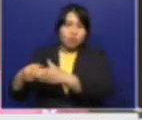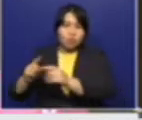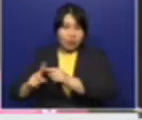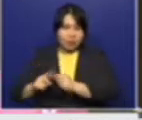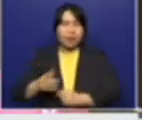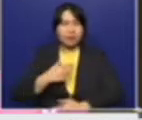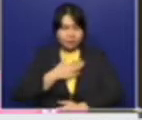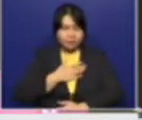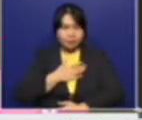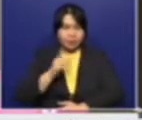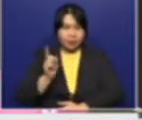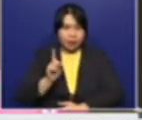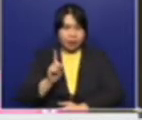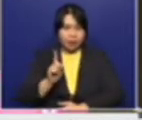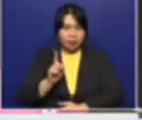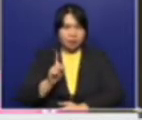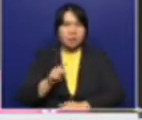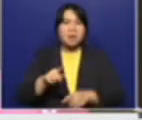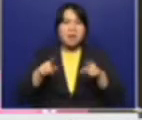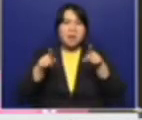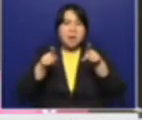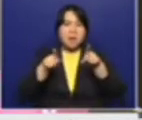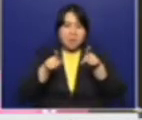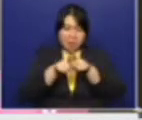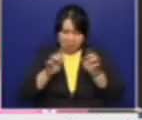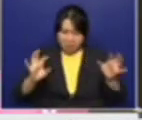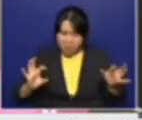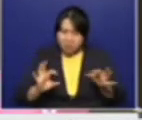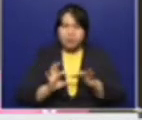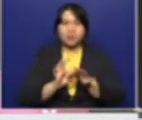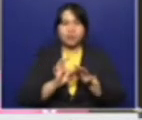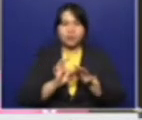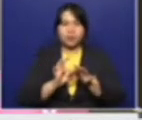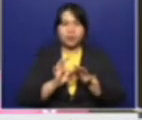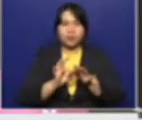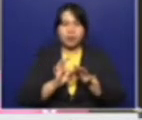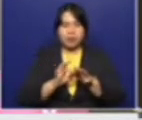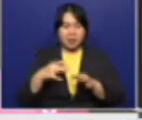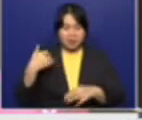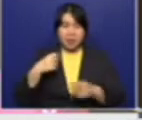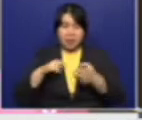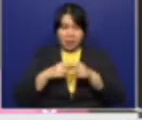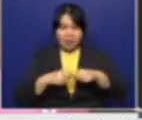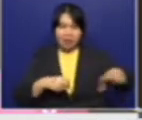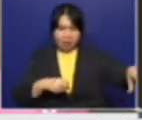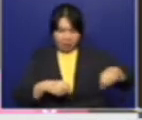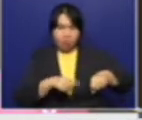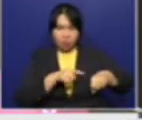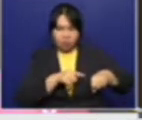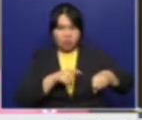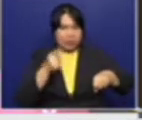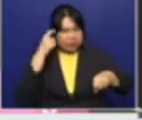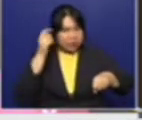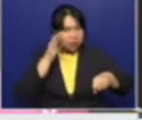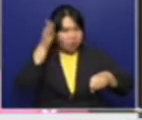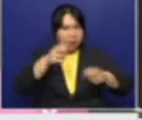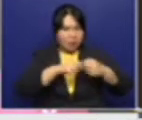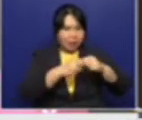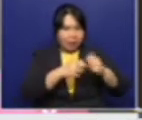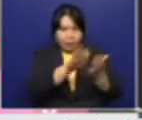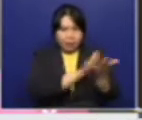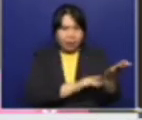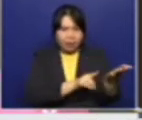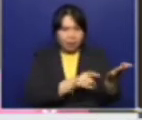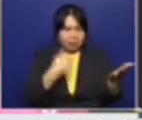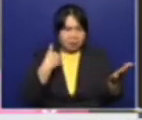ปรียบเสมือนโซ่ข้อกลางที่นำเอาปัญหาที่จะเกิดขึ้นในแผ่นดินนี้ที่